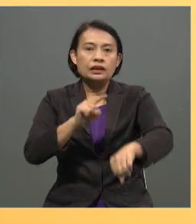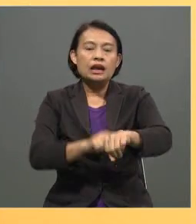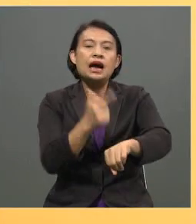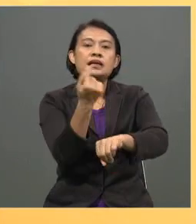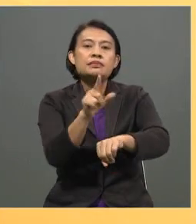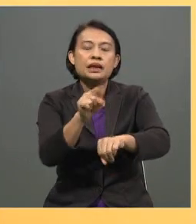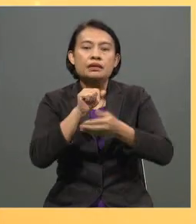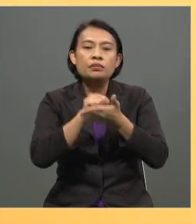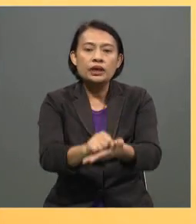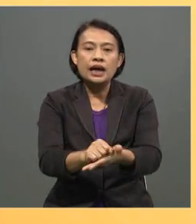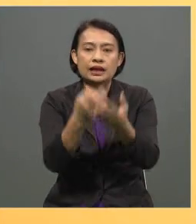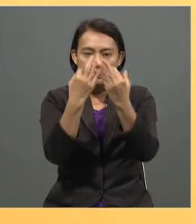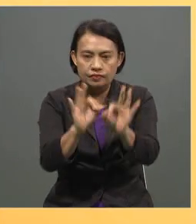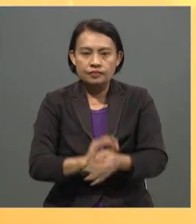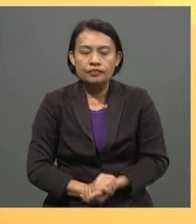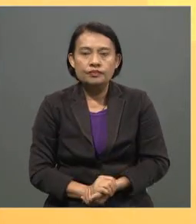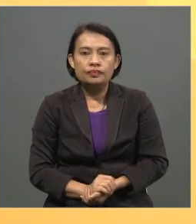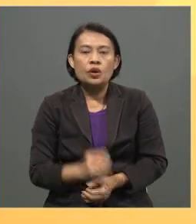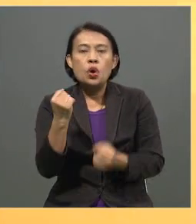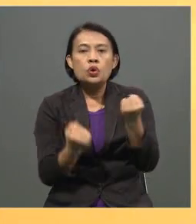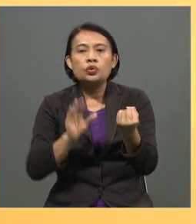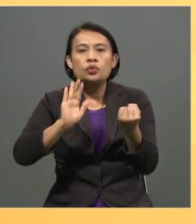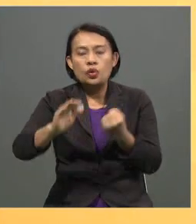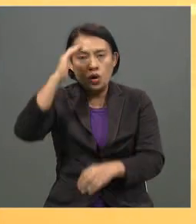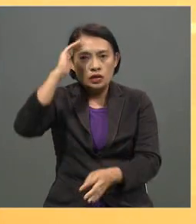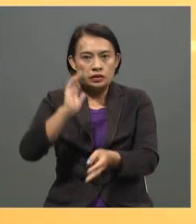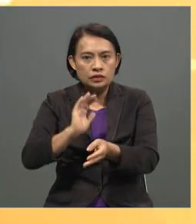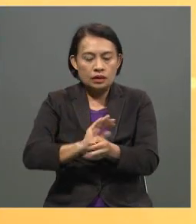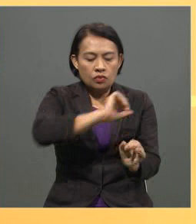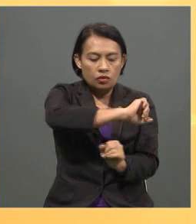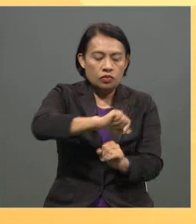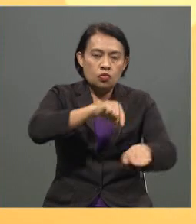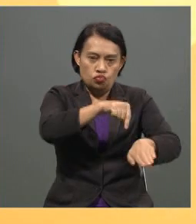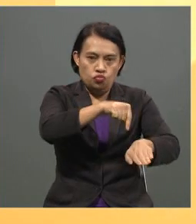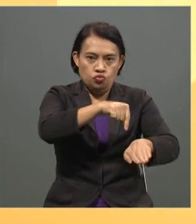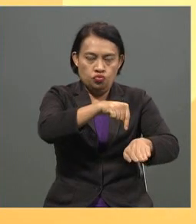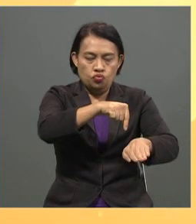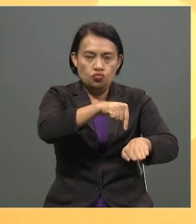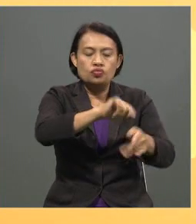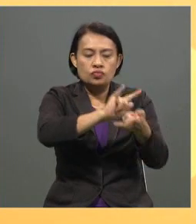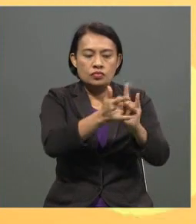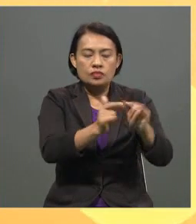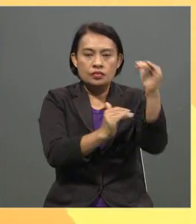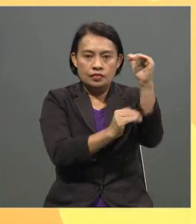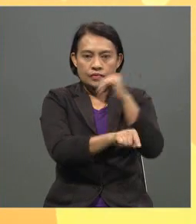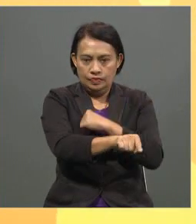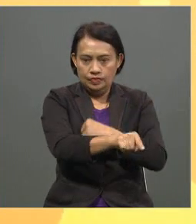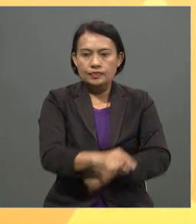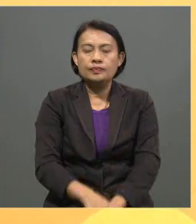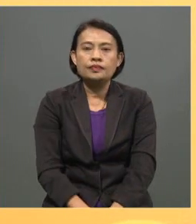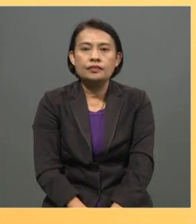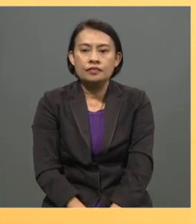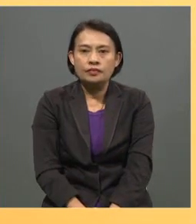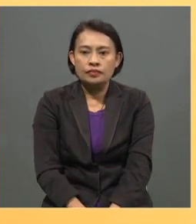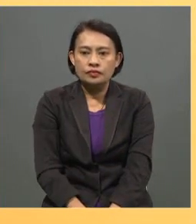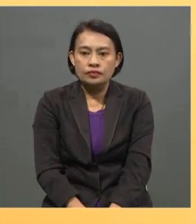นเป็นต้นไปนะครับซึ่งรถตู้ตำรวจนี้ก็จะจอดที่หน้าห้างเซ็นทรัลปิ่นเกล้ารับประชาชนครับอีกหนึ่งหน่วยงานนะครับก็คือทางองค์